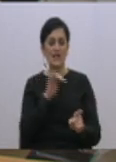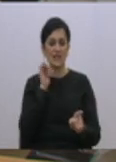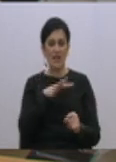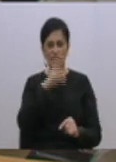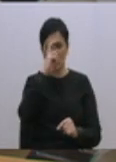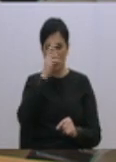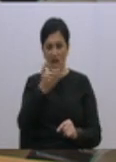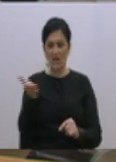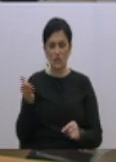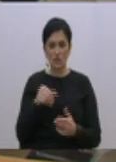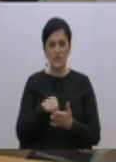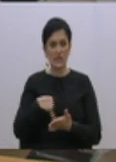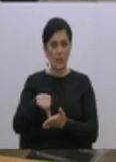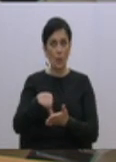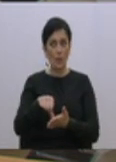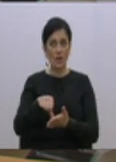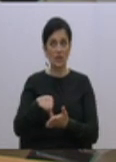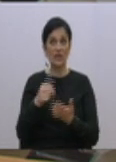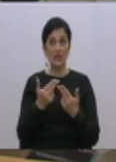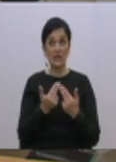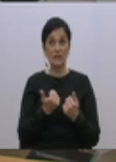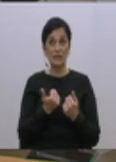ხელისუფლების წარმომადგენლებმა და